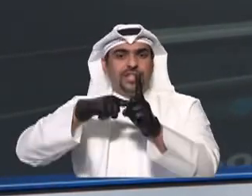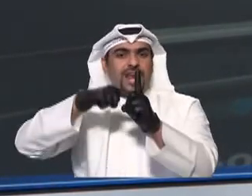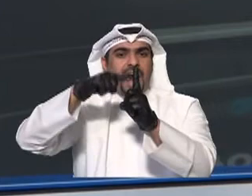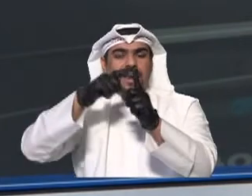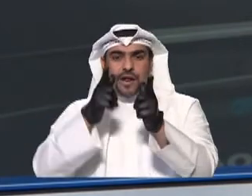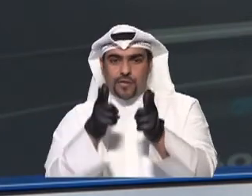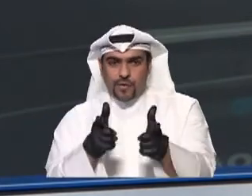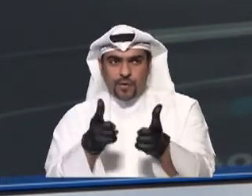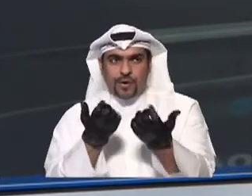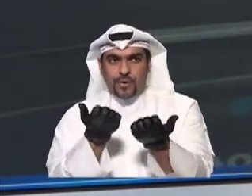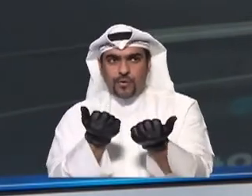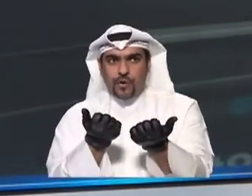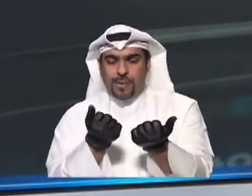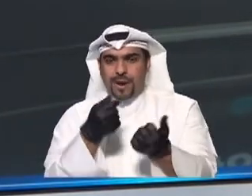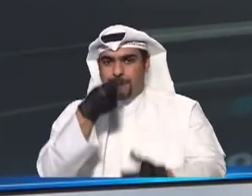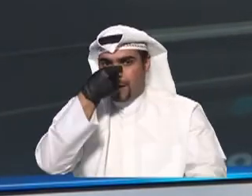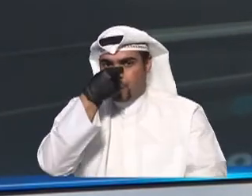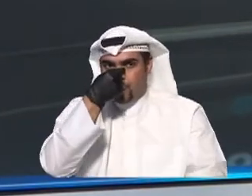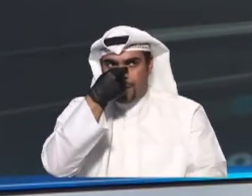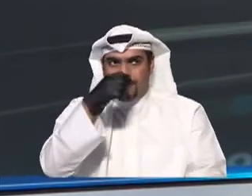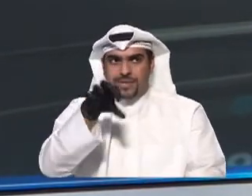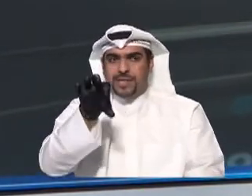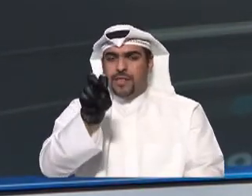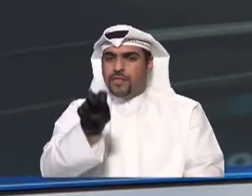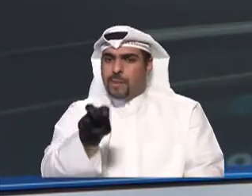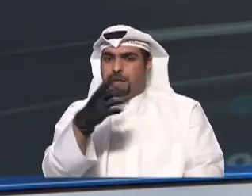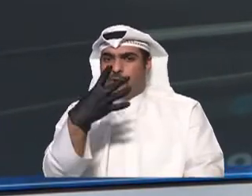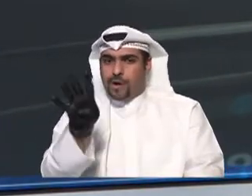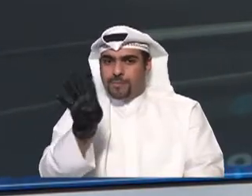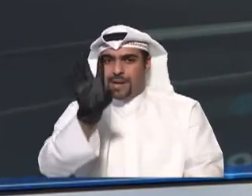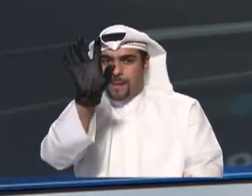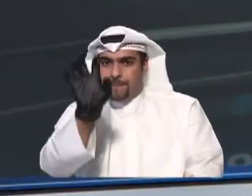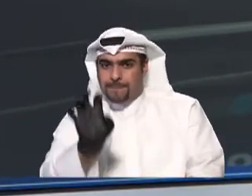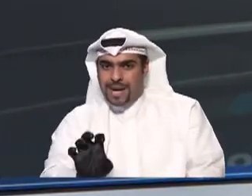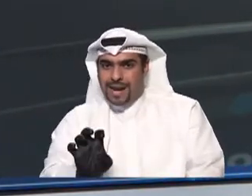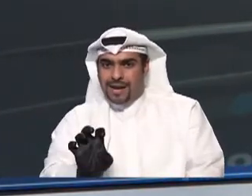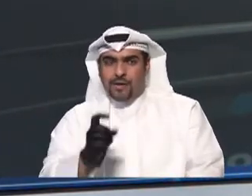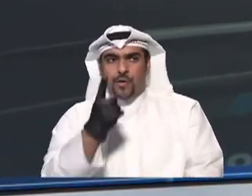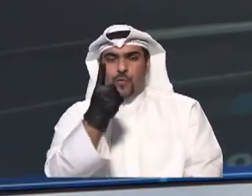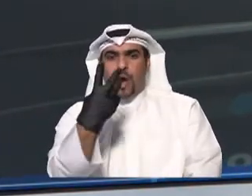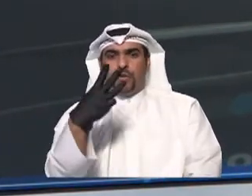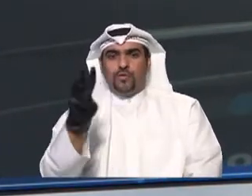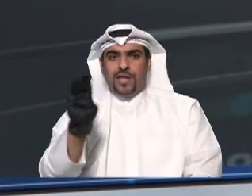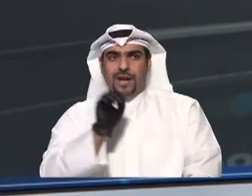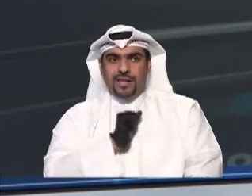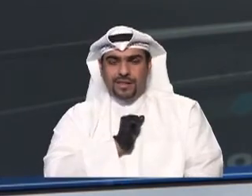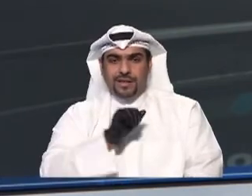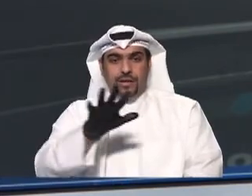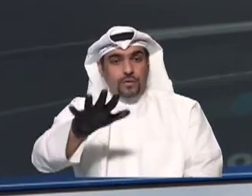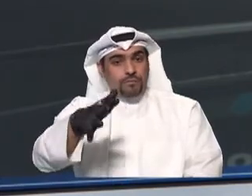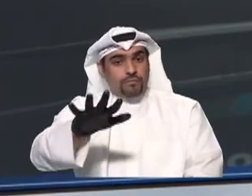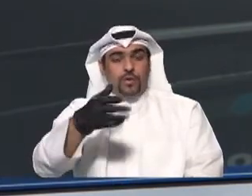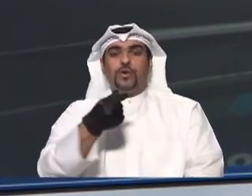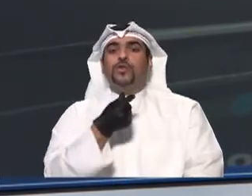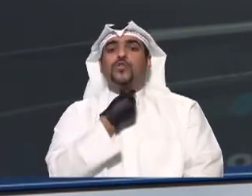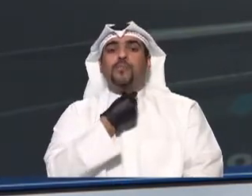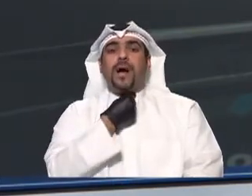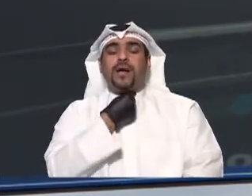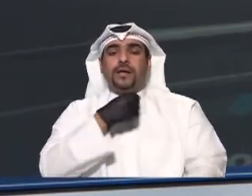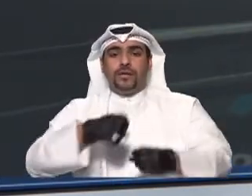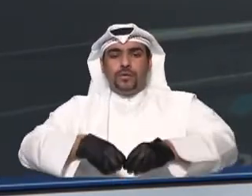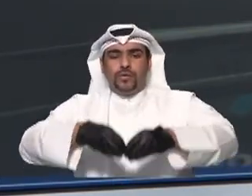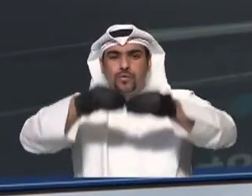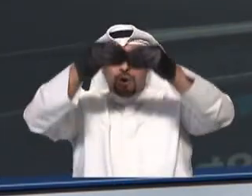بالنسبة للصغرى متفاوتة ما بين 32 إلى 31 درجة مئوية، وأيضا متوقع فرصة للغبار يوم الجمعة خاصة على